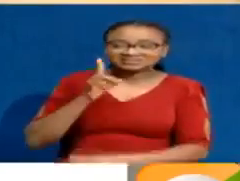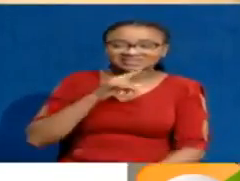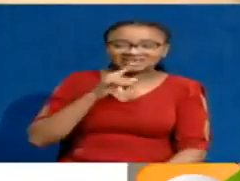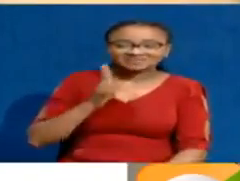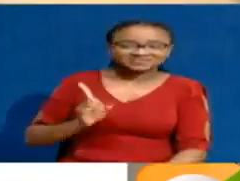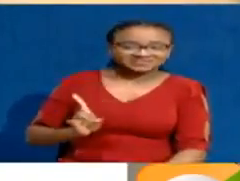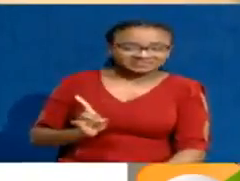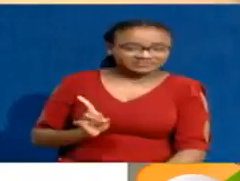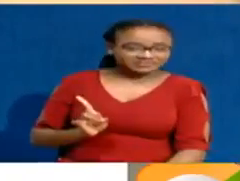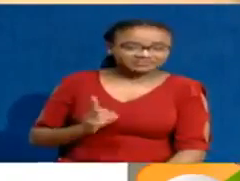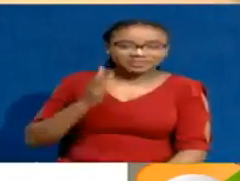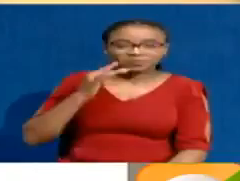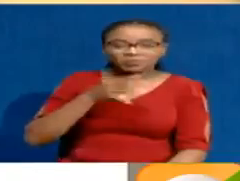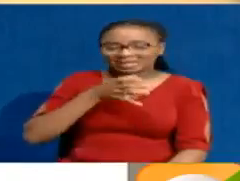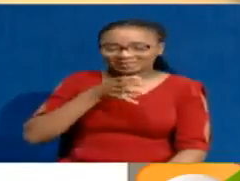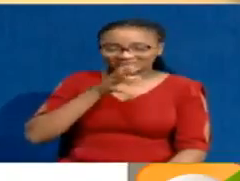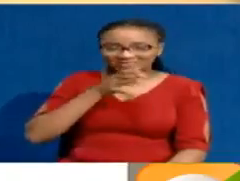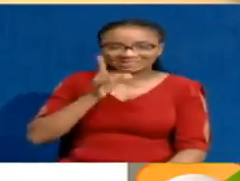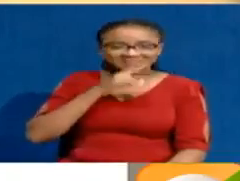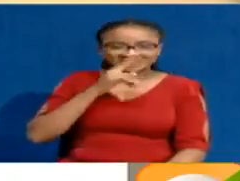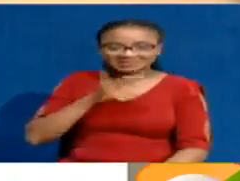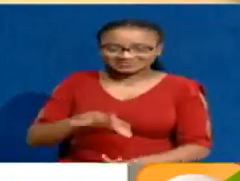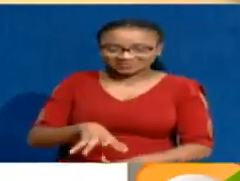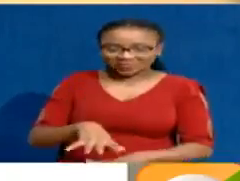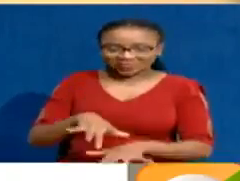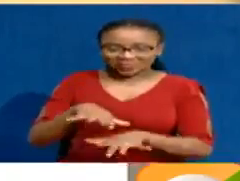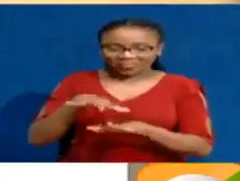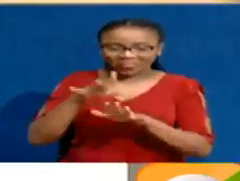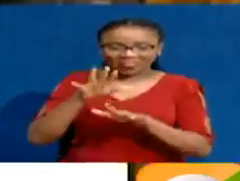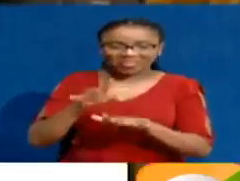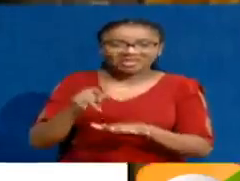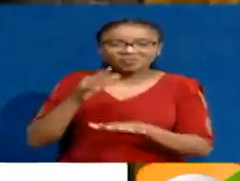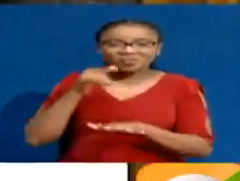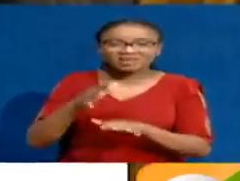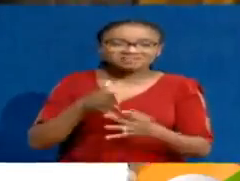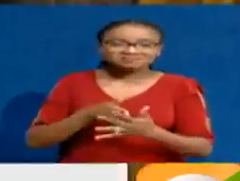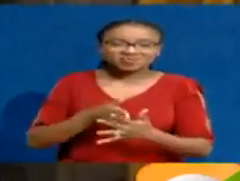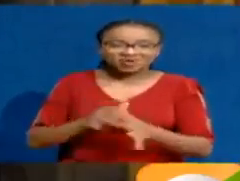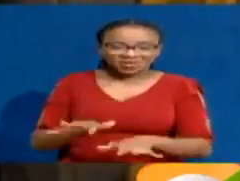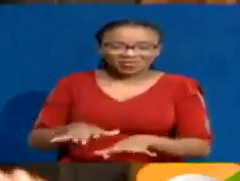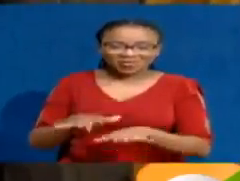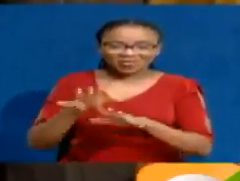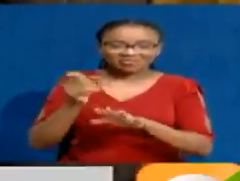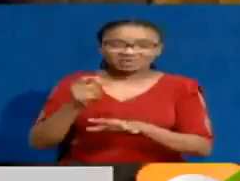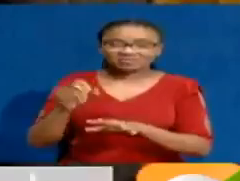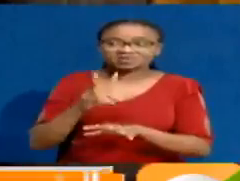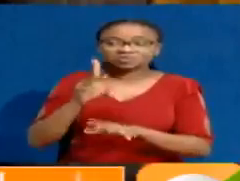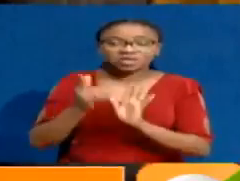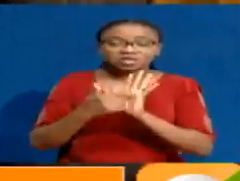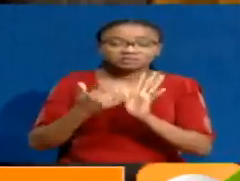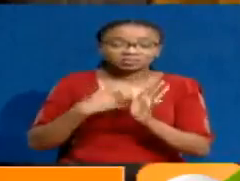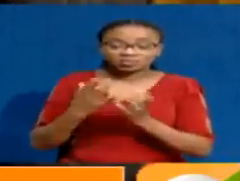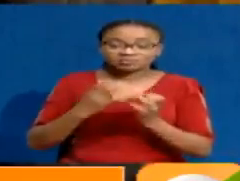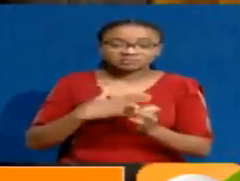hapa baada ya bomba la kupitishia uchafu huu kuziba kwa miezi miwili sasa. Kama mimi ni mfanyi biashara nauzia